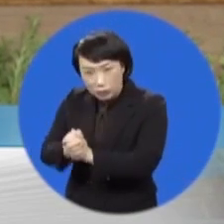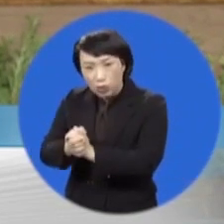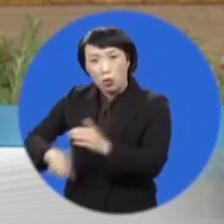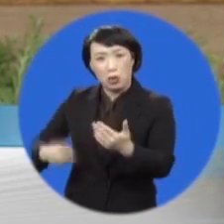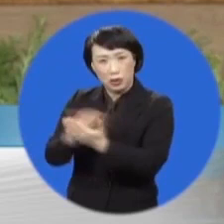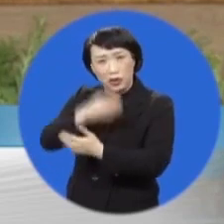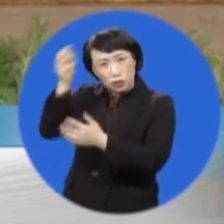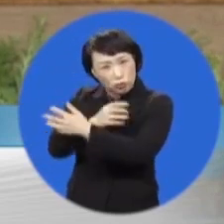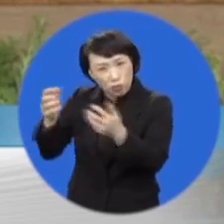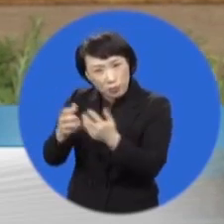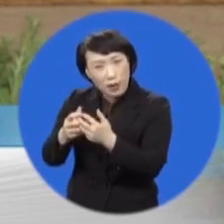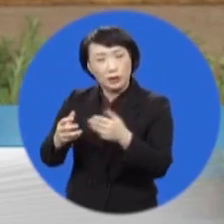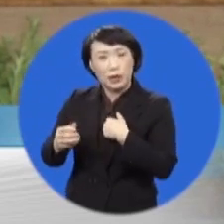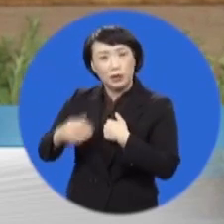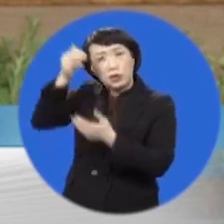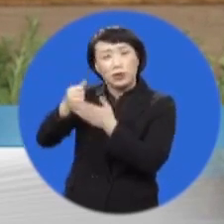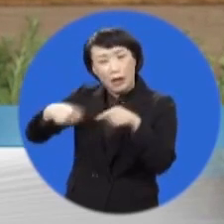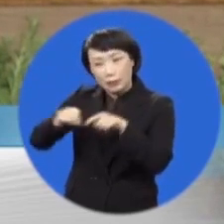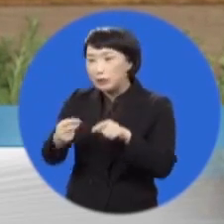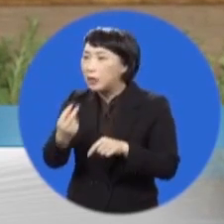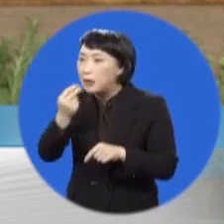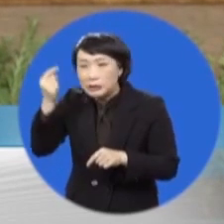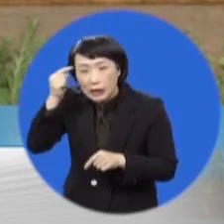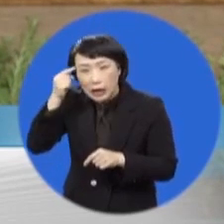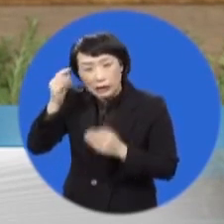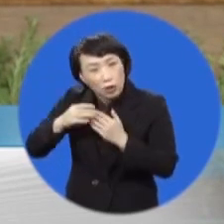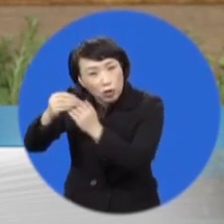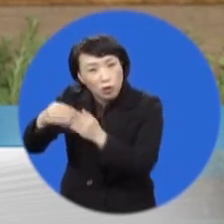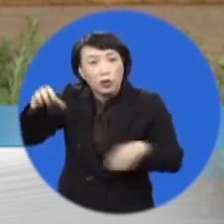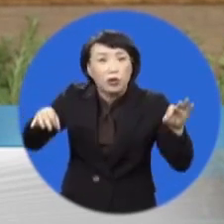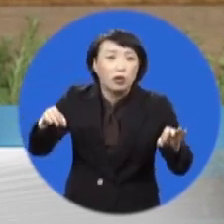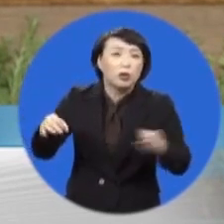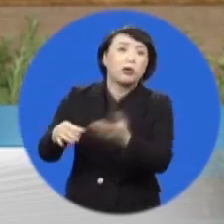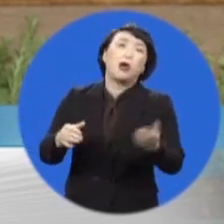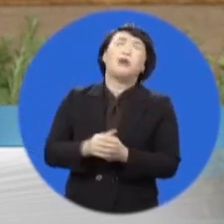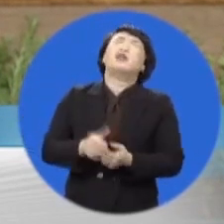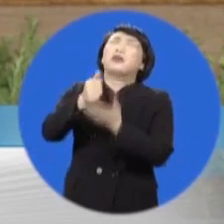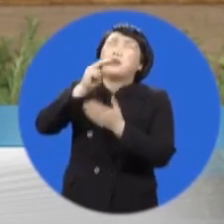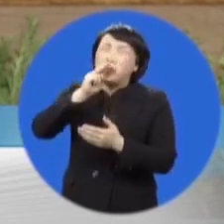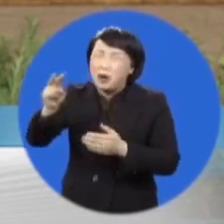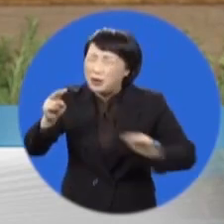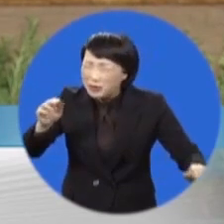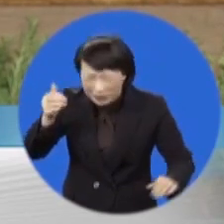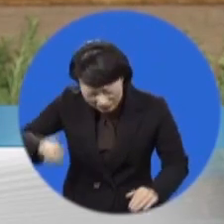회개 여송 명의 충만해서 성령으로 생 님 생명이 나 운용해 하느냐 주요 나는 성령 해주신다고 운영